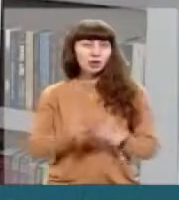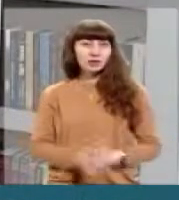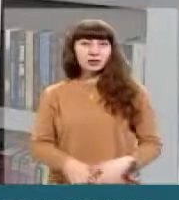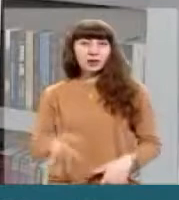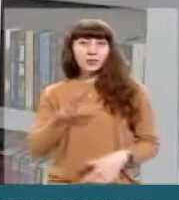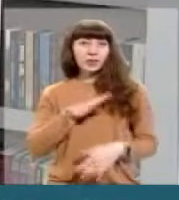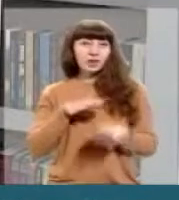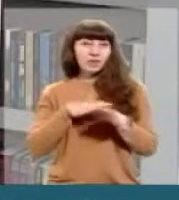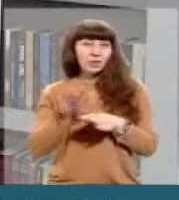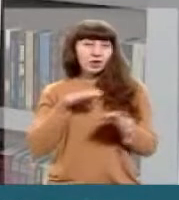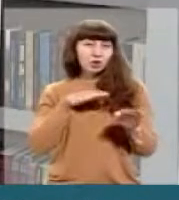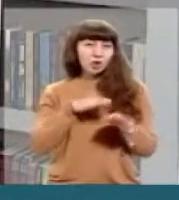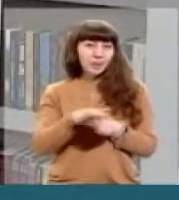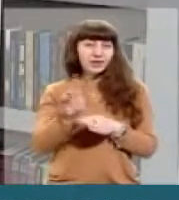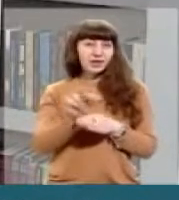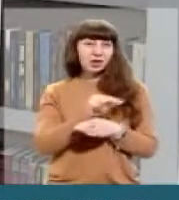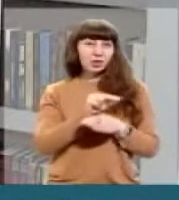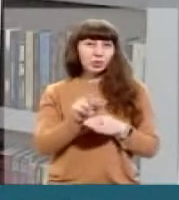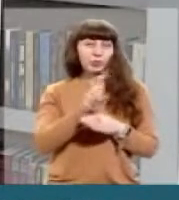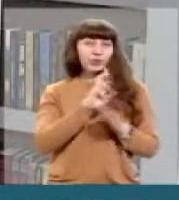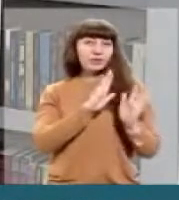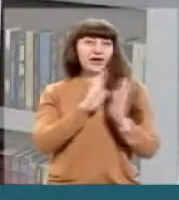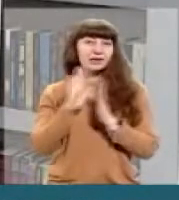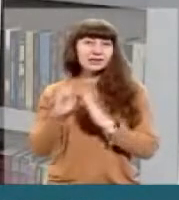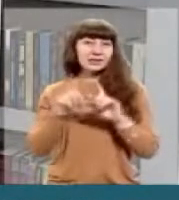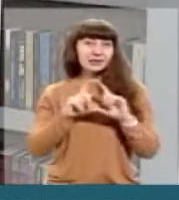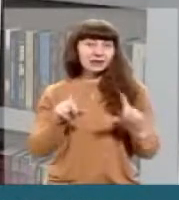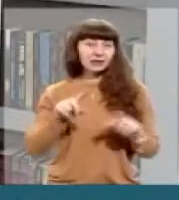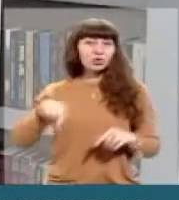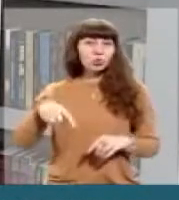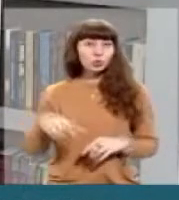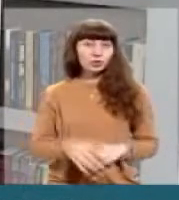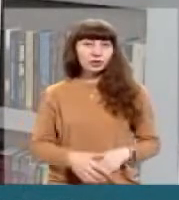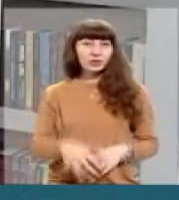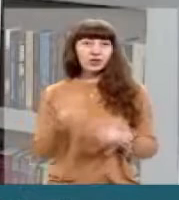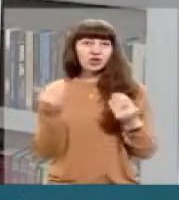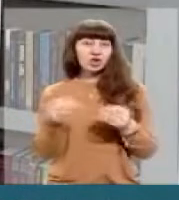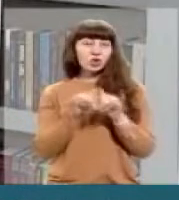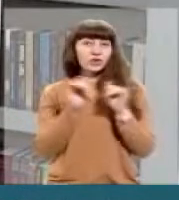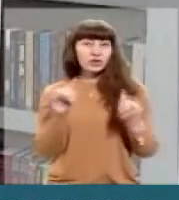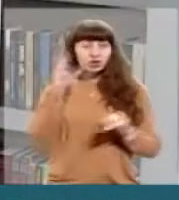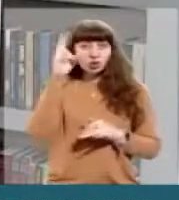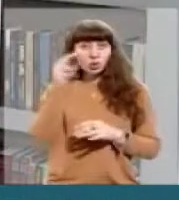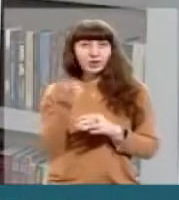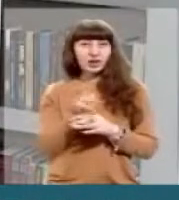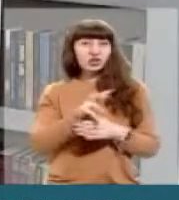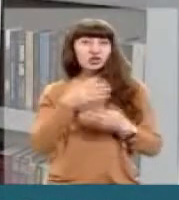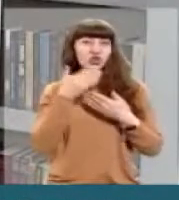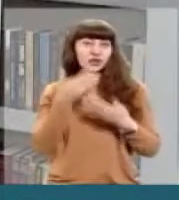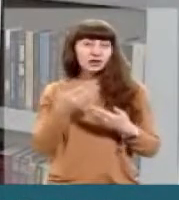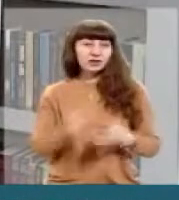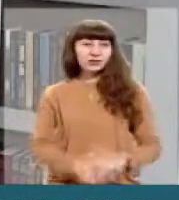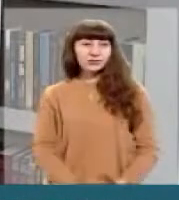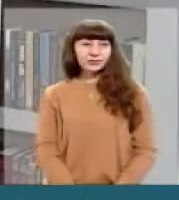жөндеу жүргізілді. Осының арқасында оқырмандар саны артып келеді. Бұрын кітапхана деген кішкентай жазуды ешкім көрмейтін. Қазір сыртта